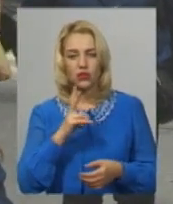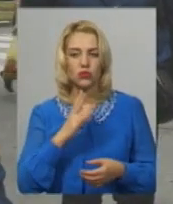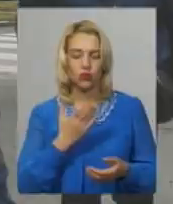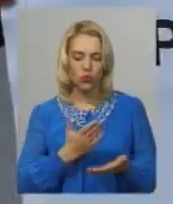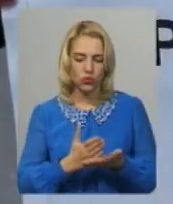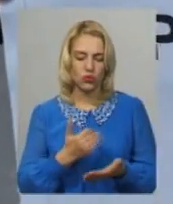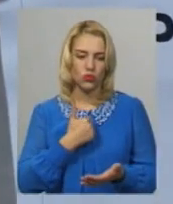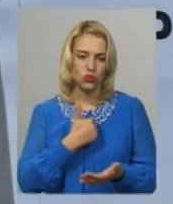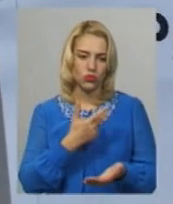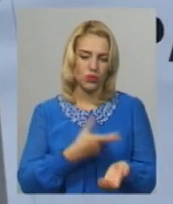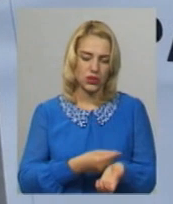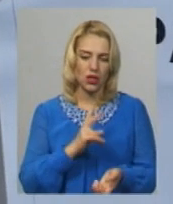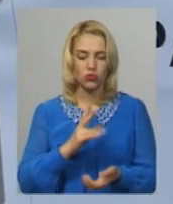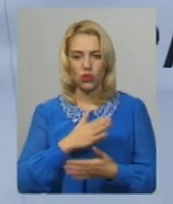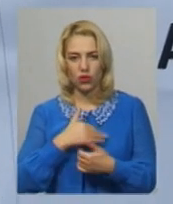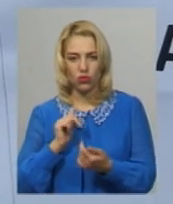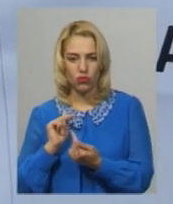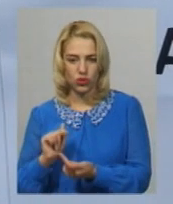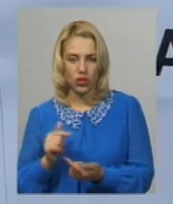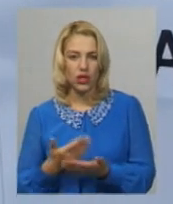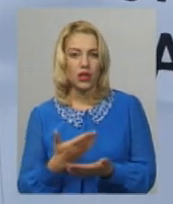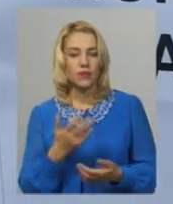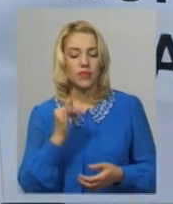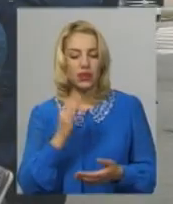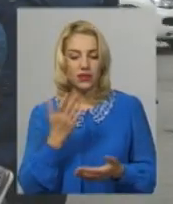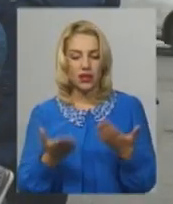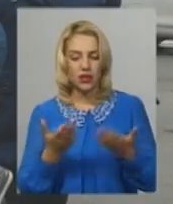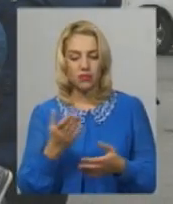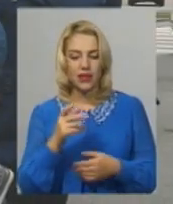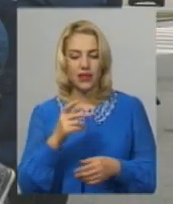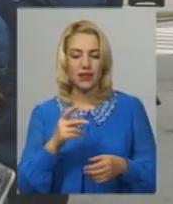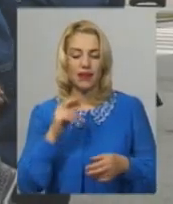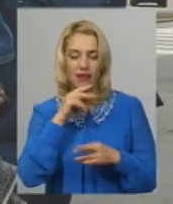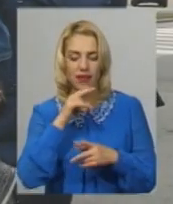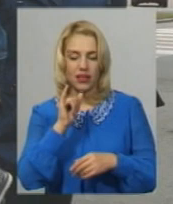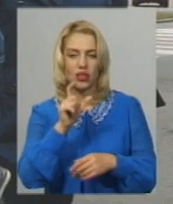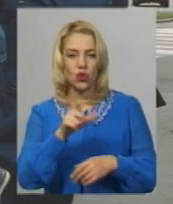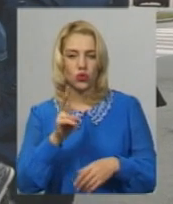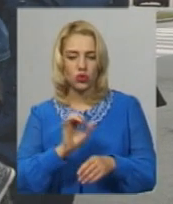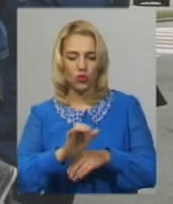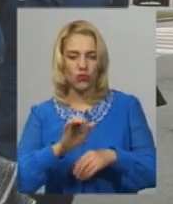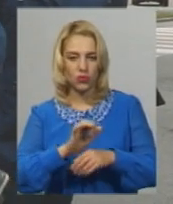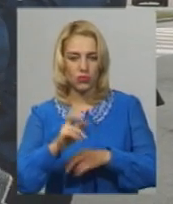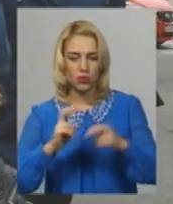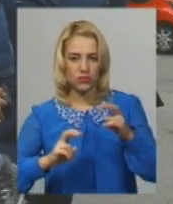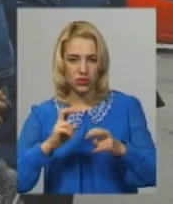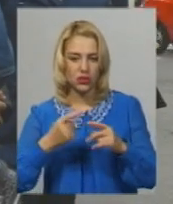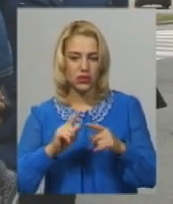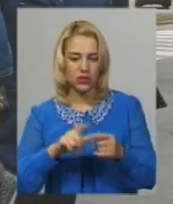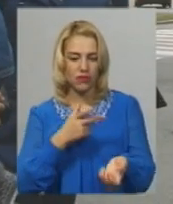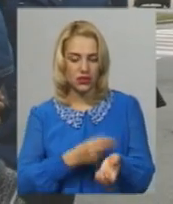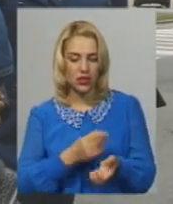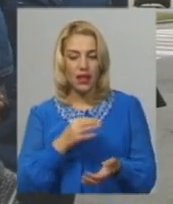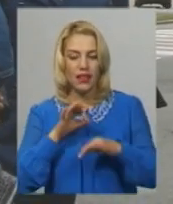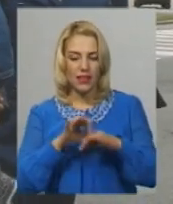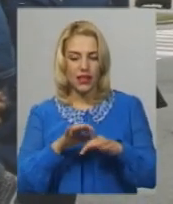проти вакцинації. Якби лікарі і люди, які виробляють вакцини, несли відповідальність, я думаю, багато батьків би не